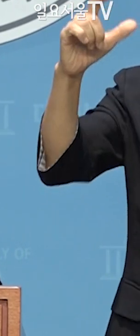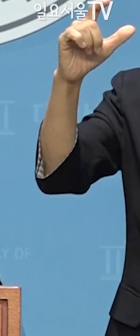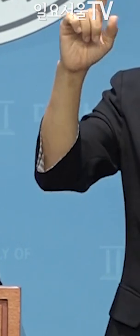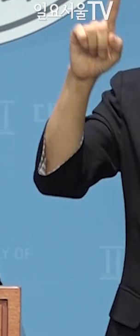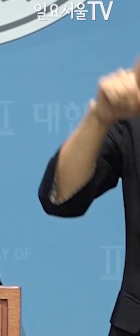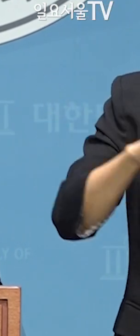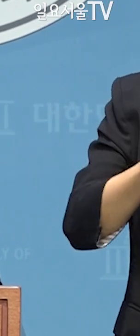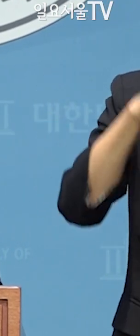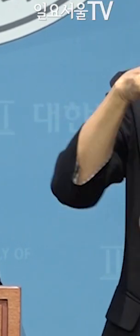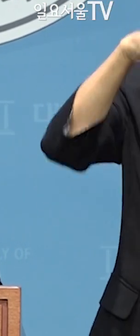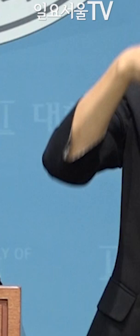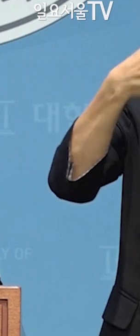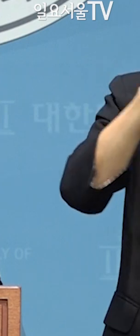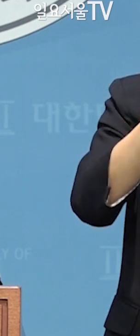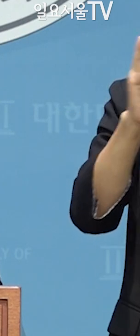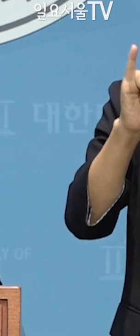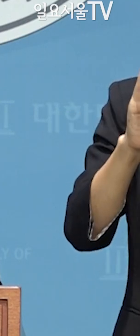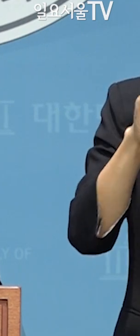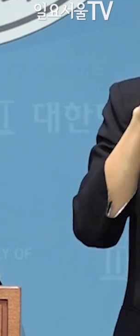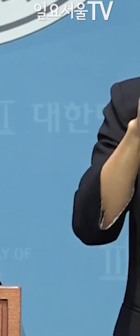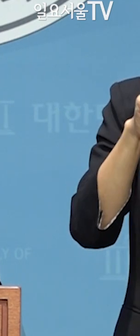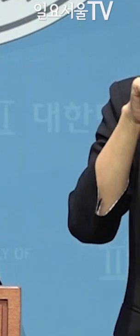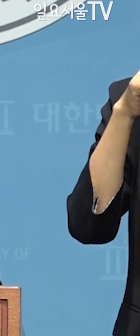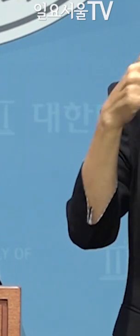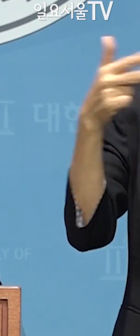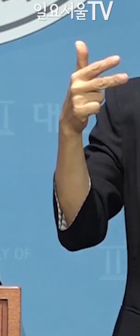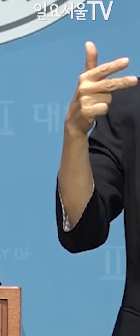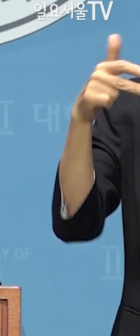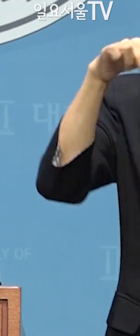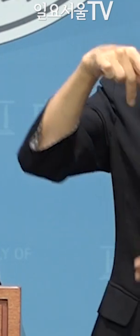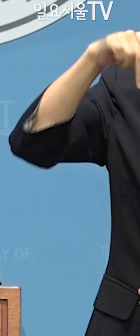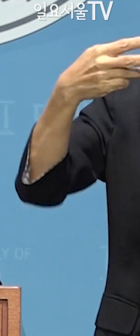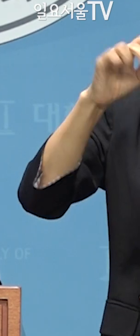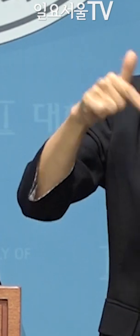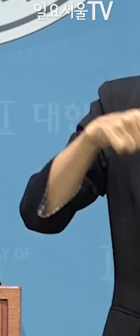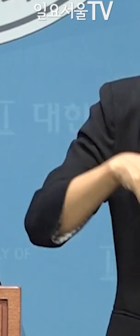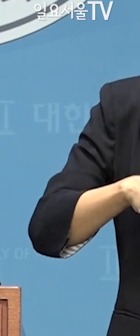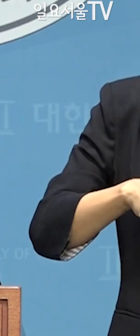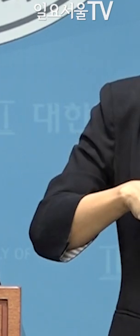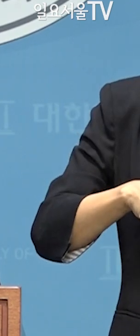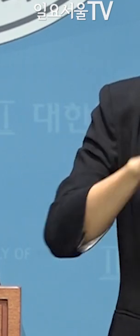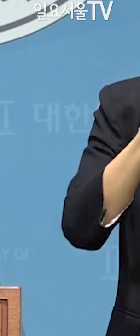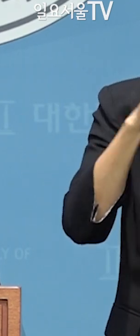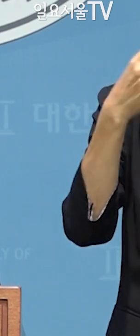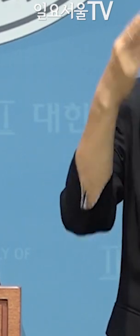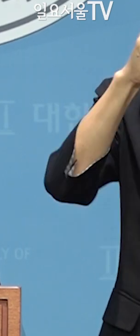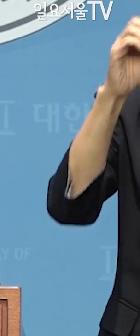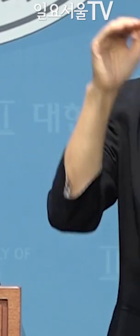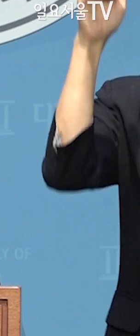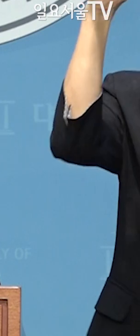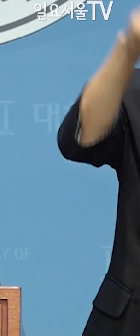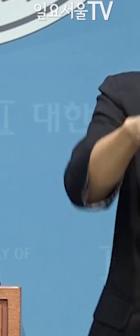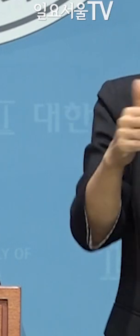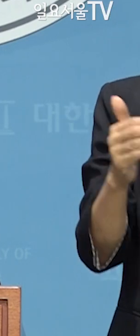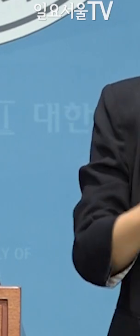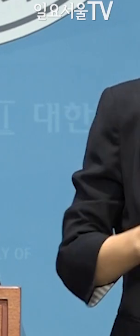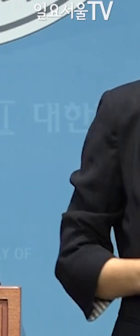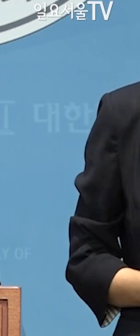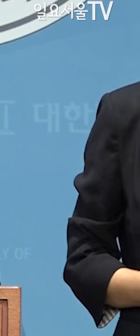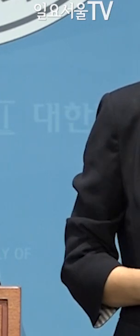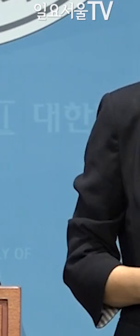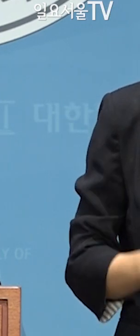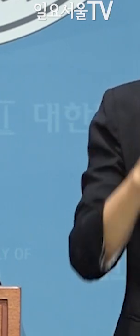코스피 8.77% 코스닥 지수는 11.3% 각각 하락 마감했습니다